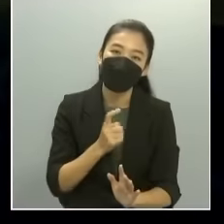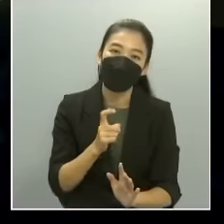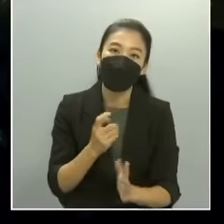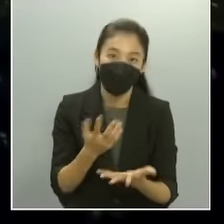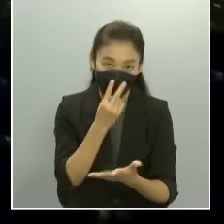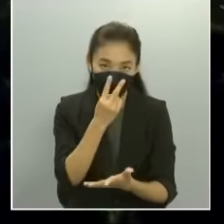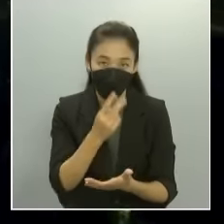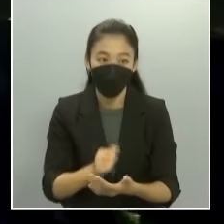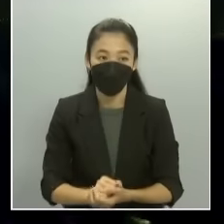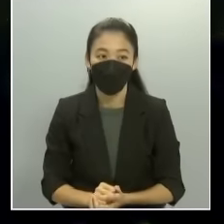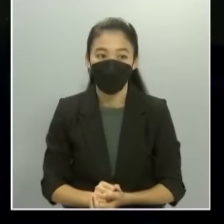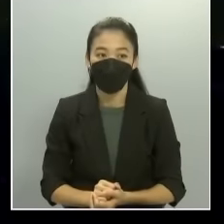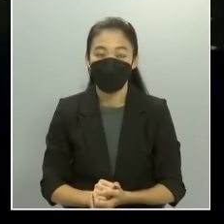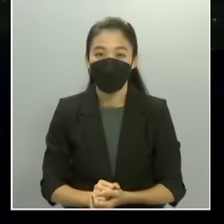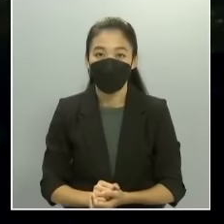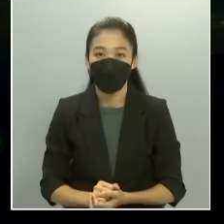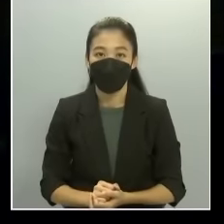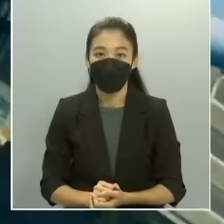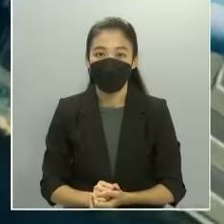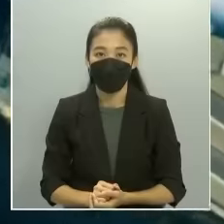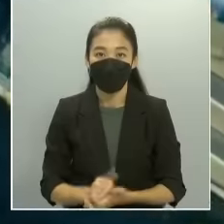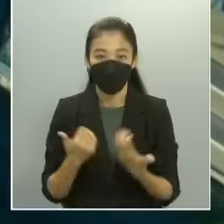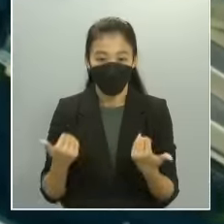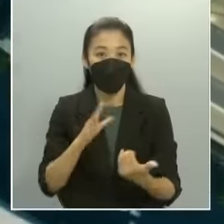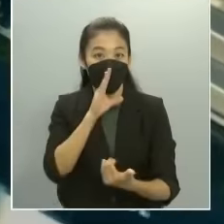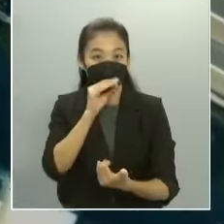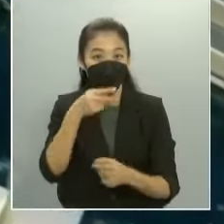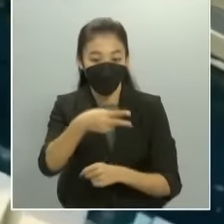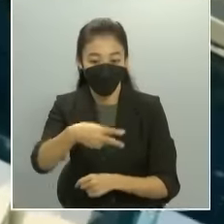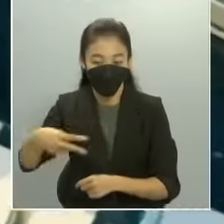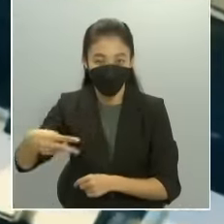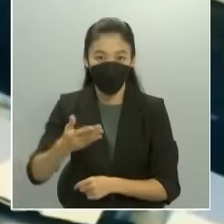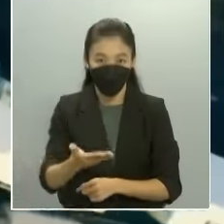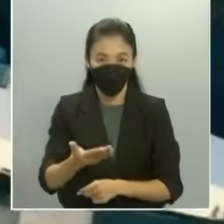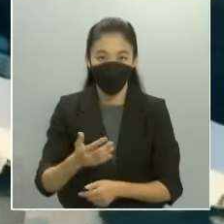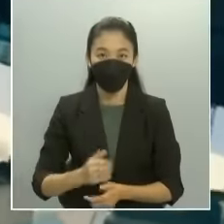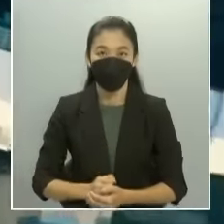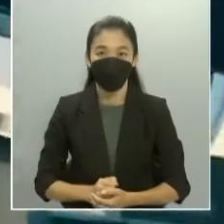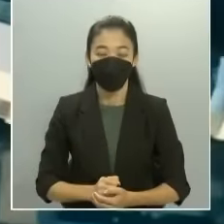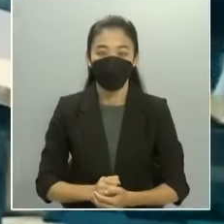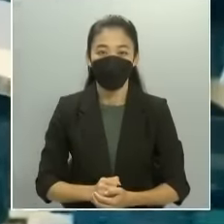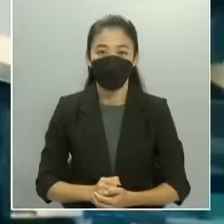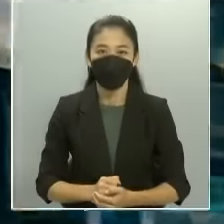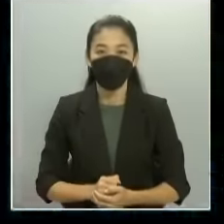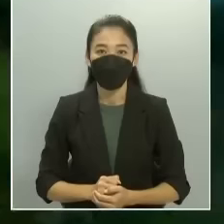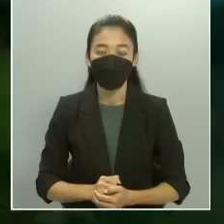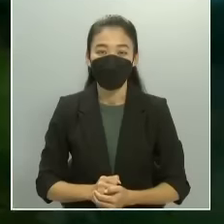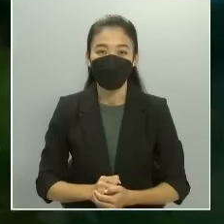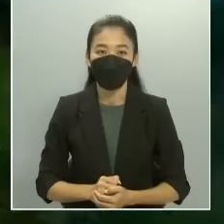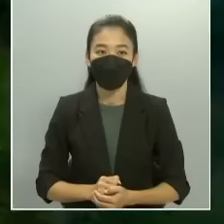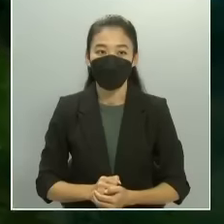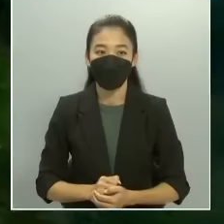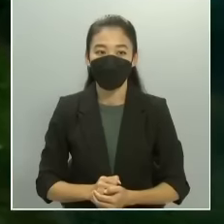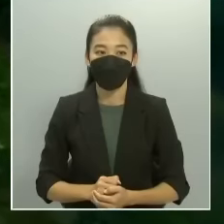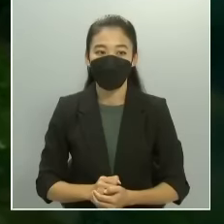คนเขาตายหงตายหากันทุกวันเลยมึงไม่มีจิตสำนึกในความเป็นคนเลย มึงขึ้นมาบริหารประเทศมึงนึกถึงประชาชนบ้างไหม เราจะเอาอะไรม